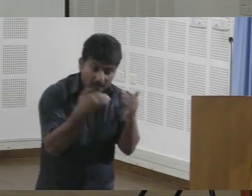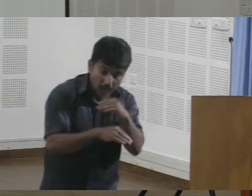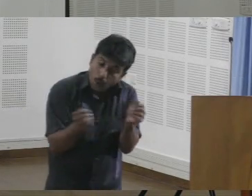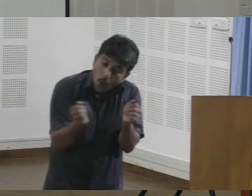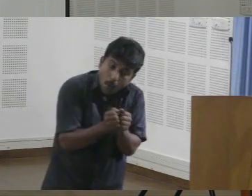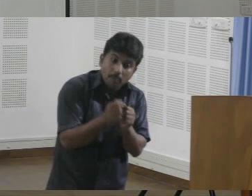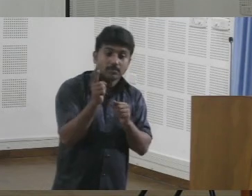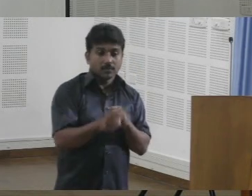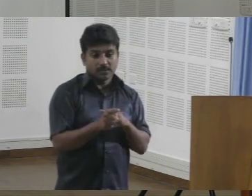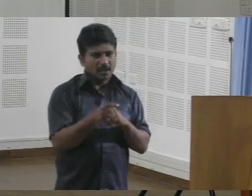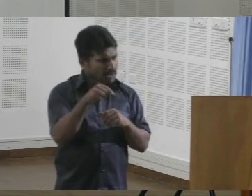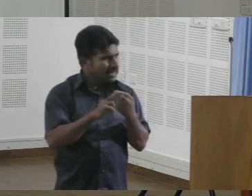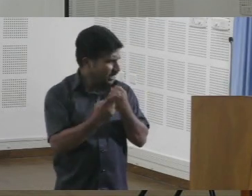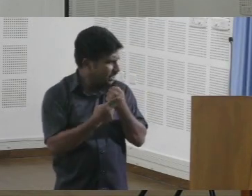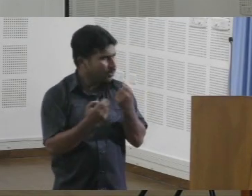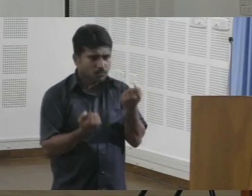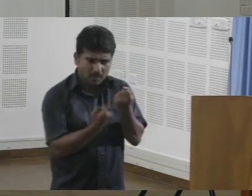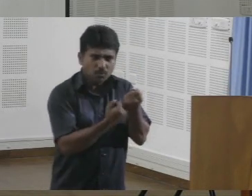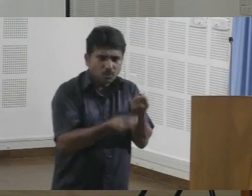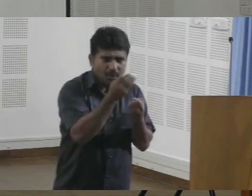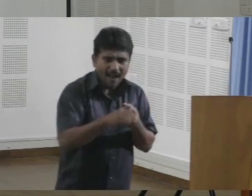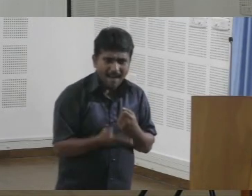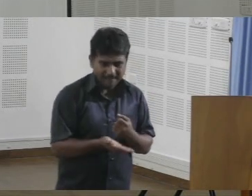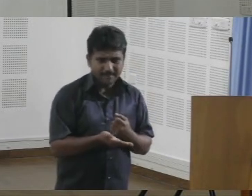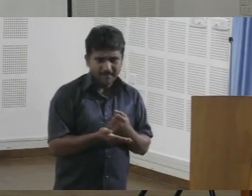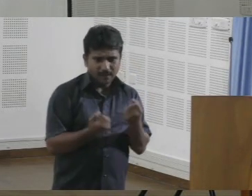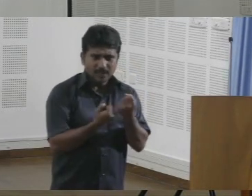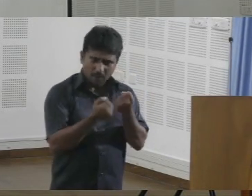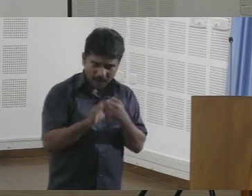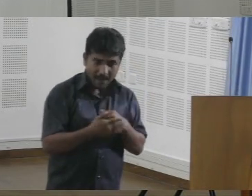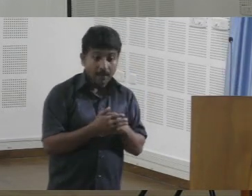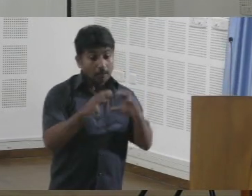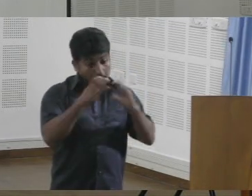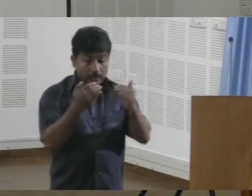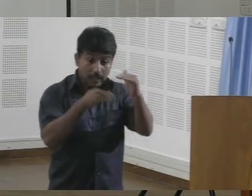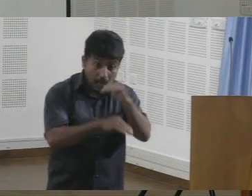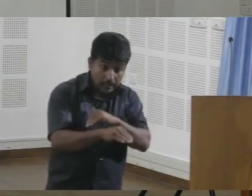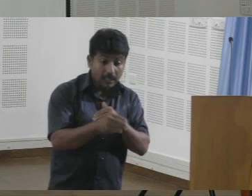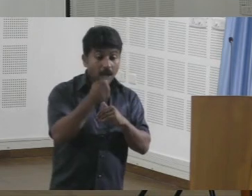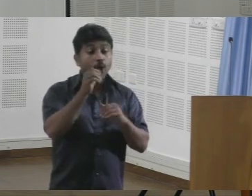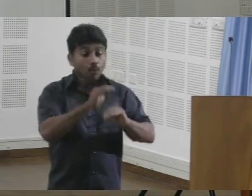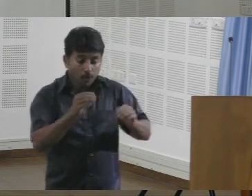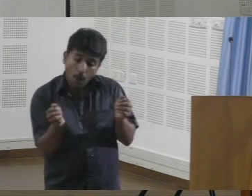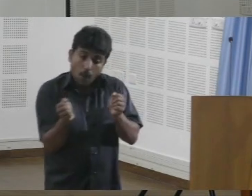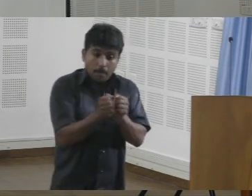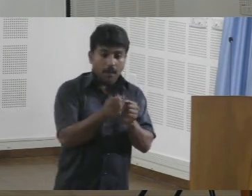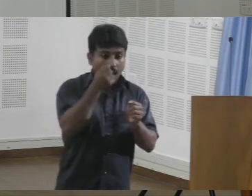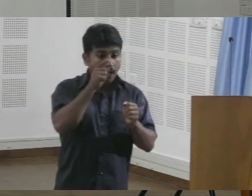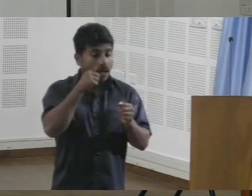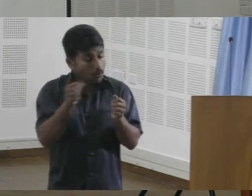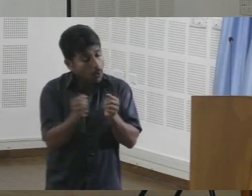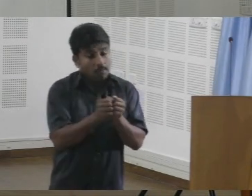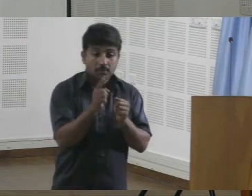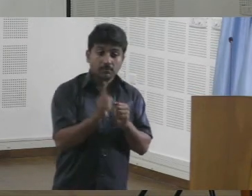പാരൻസിന് ഇരിക്കാനും അത് ചെയ്തിരിക്കണം. എന്നാൽ മാത്രമേ നമ്മൾക്ക് എന്തെങ്കിലും ഇമ്പ്രൂവ്മെൻറ്റ് കിട്ടുകയുള്ളൂ. പാരൻ്റ് പ്രൊഫഷണൽ പാർട്ട്ണർഷിപ്പ്